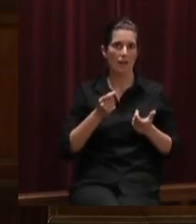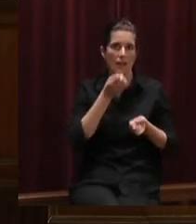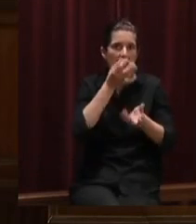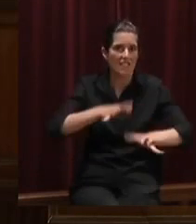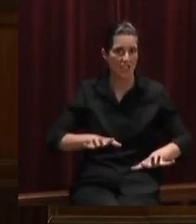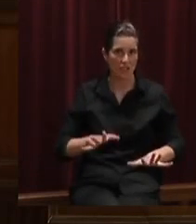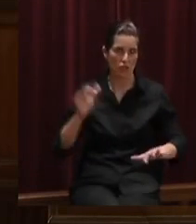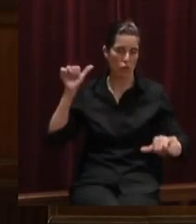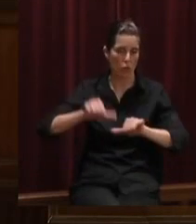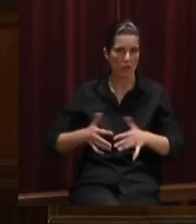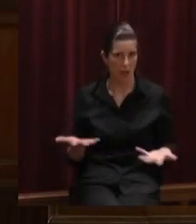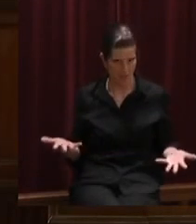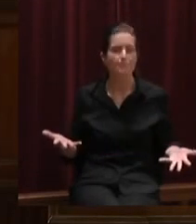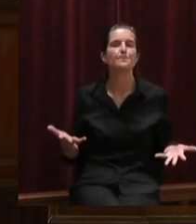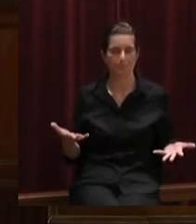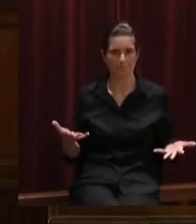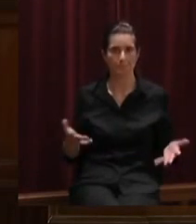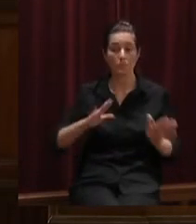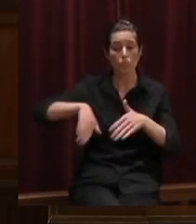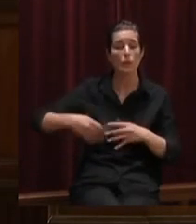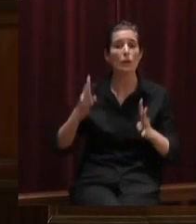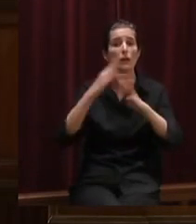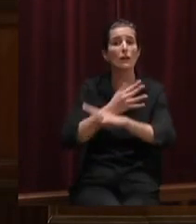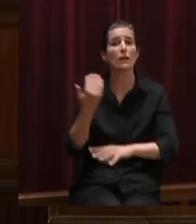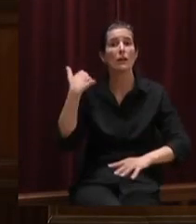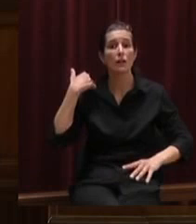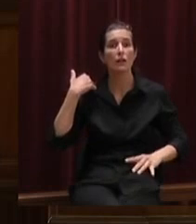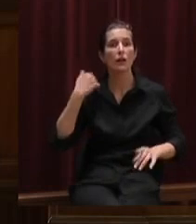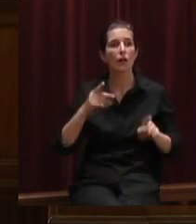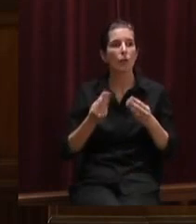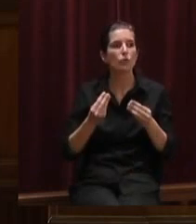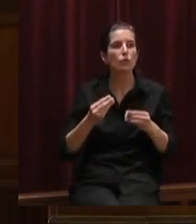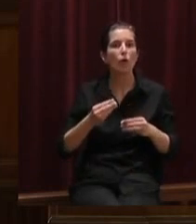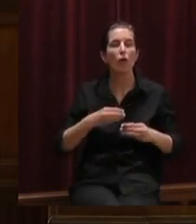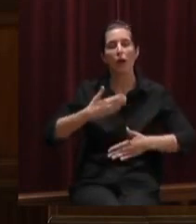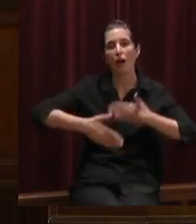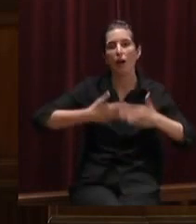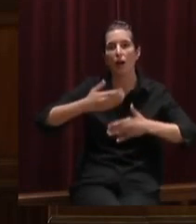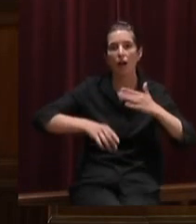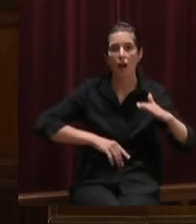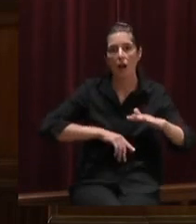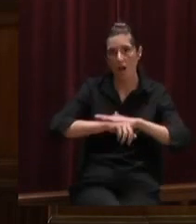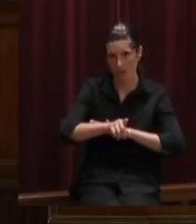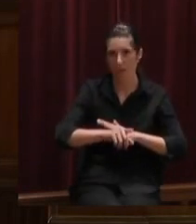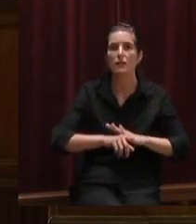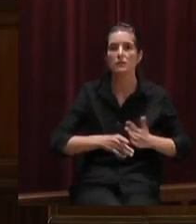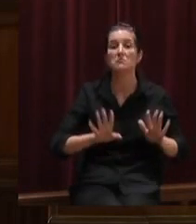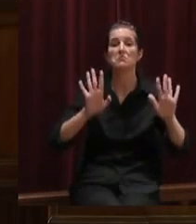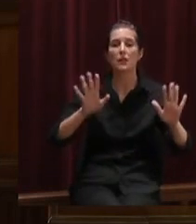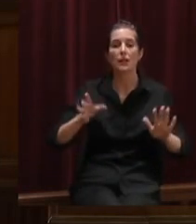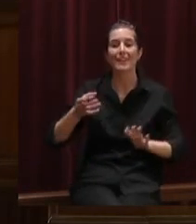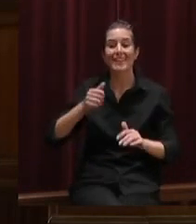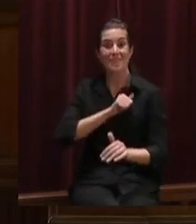de diversificació econòmica. En la darrera legislatura hi va haver avanços significatius, però la nostra inversió pública i privada